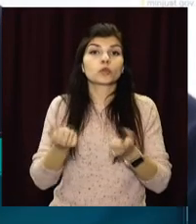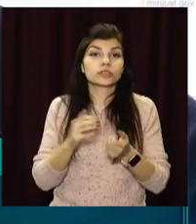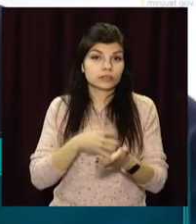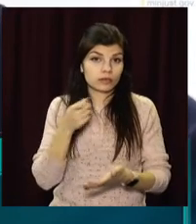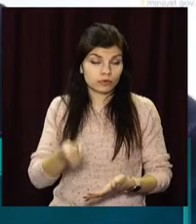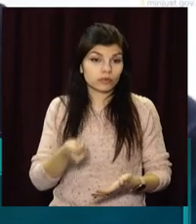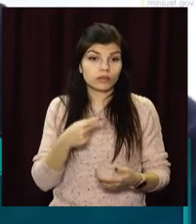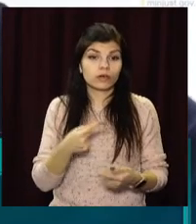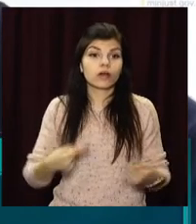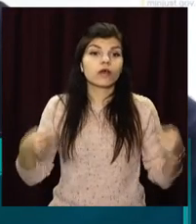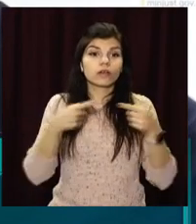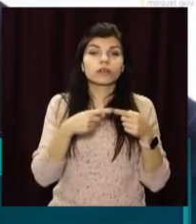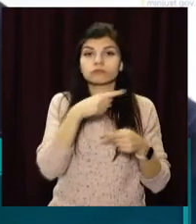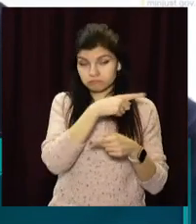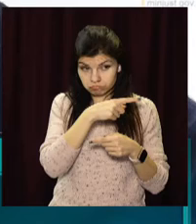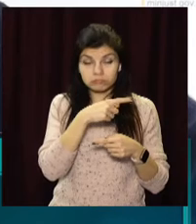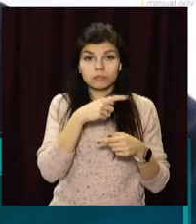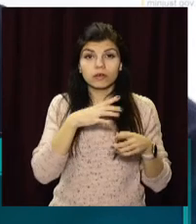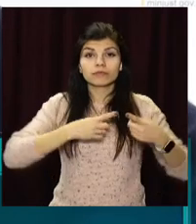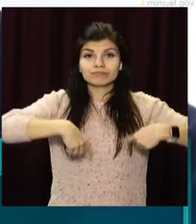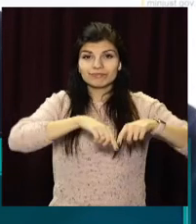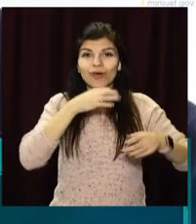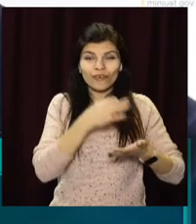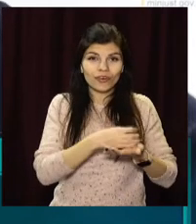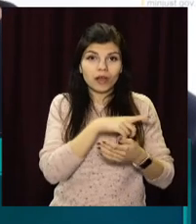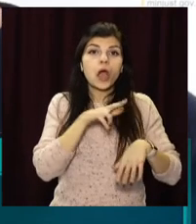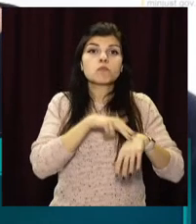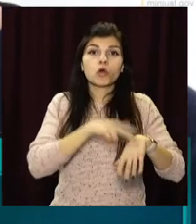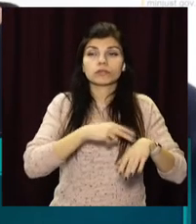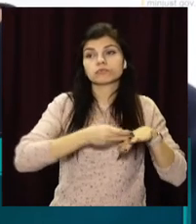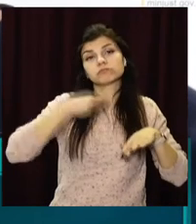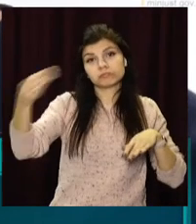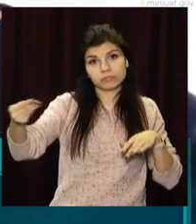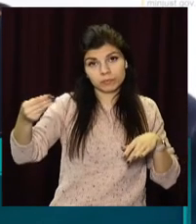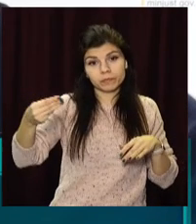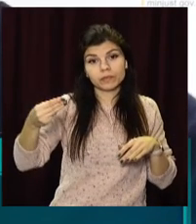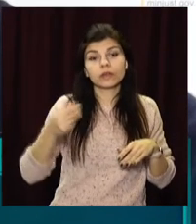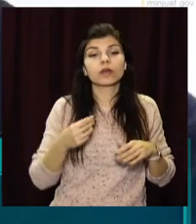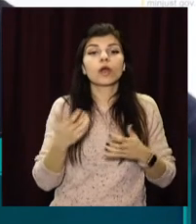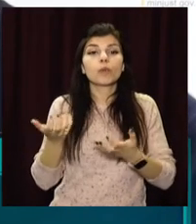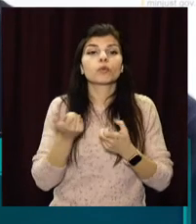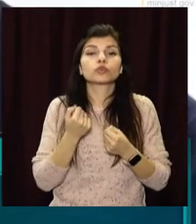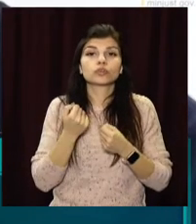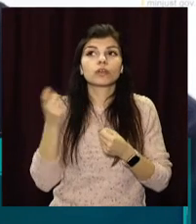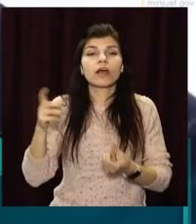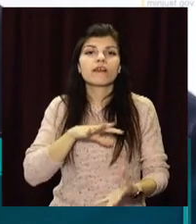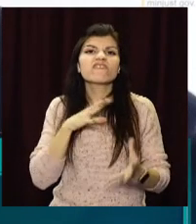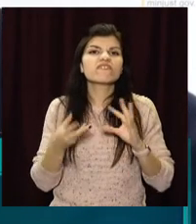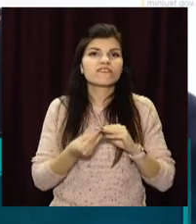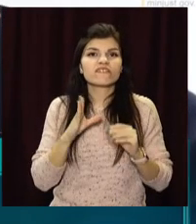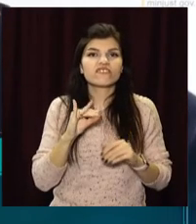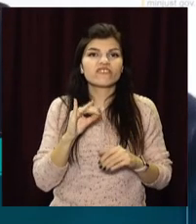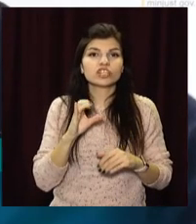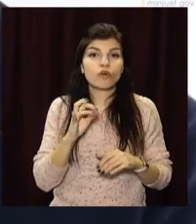її відповідний орган переправляє до територіального органу Національної поліції, отримує звідти висновок. Якщо